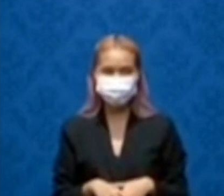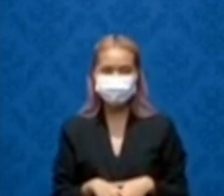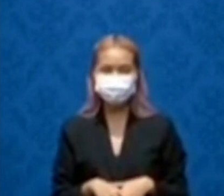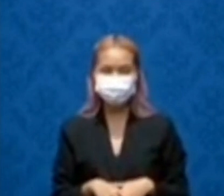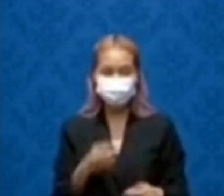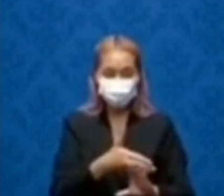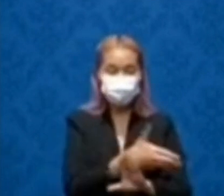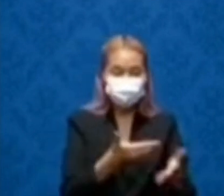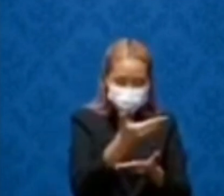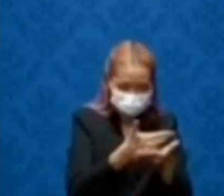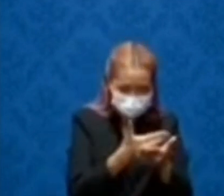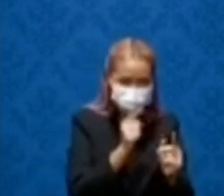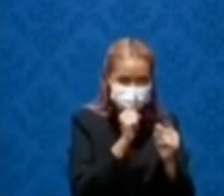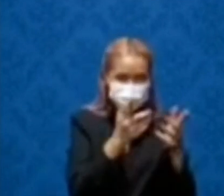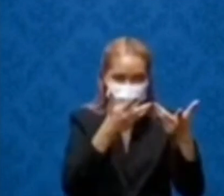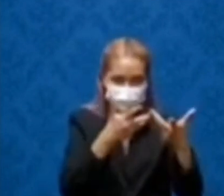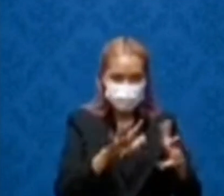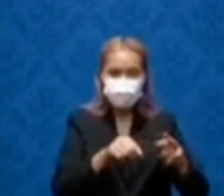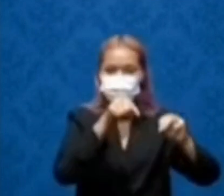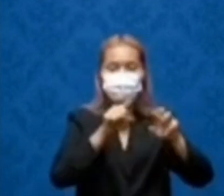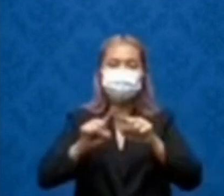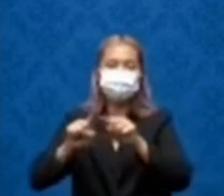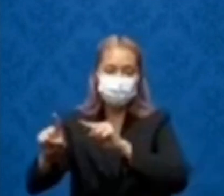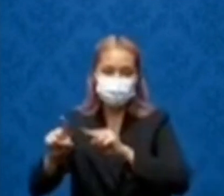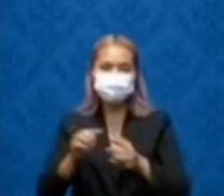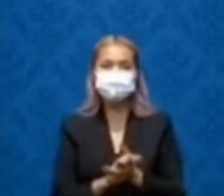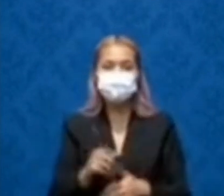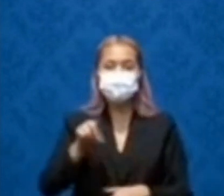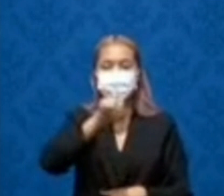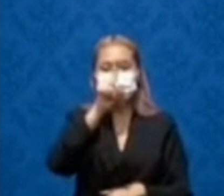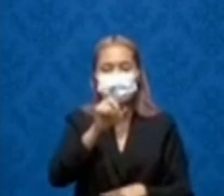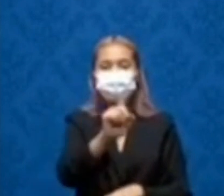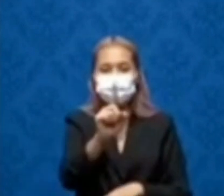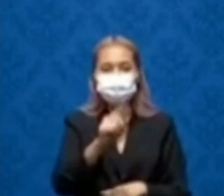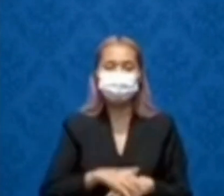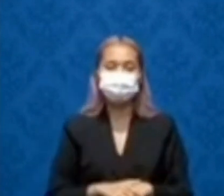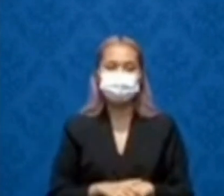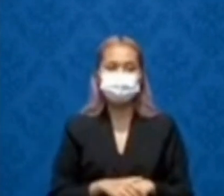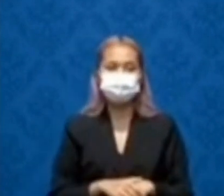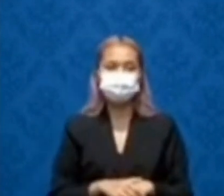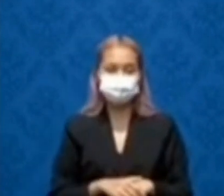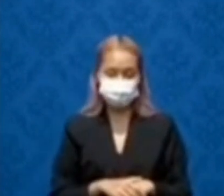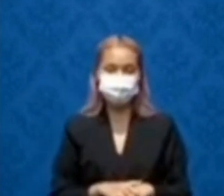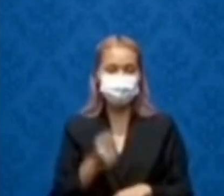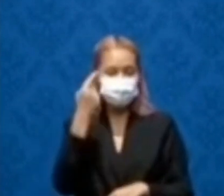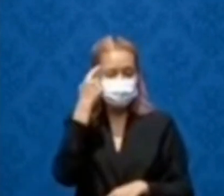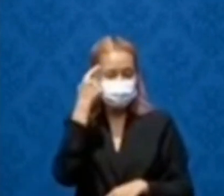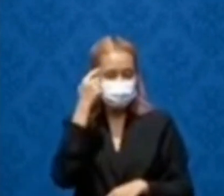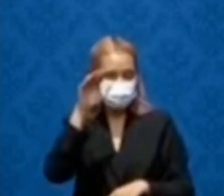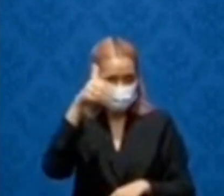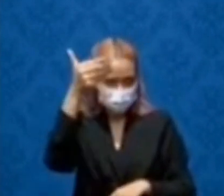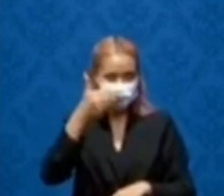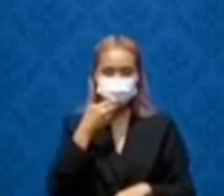ดเพื่อมาดูคำถามแต่ละมาตราว่ามาตราไหนถามว่าอย่างไรระมัดระวังไม่ให้เกิดข้อผิดพลาดขึ้นมาคำถาม